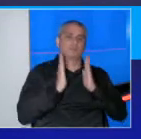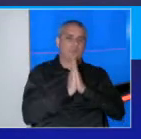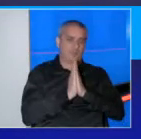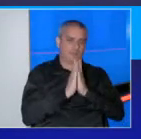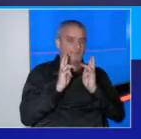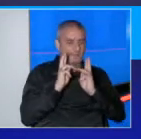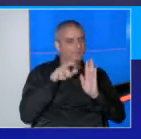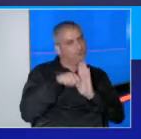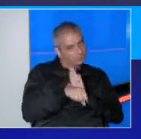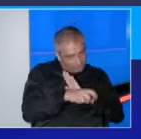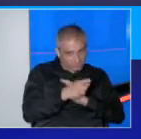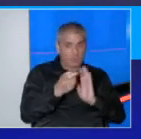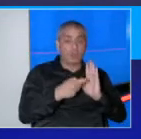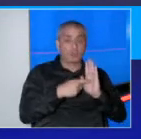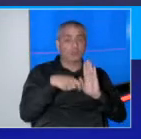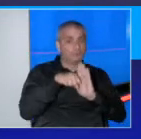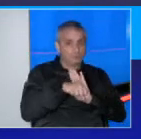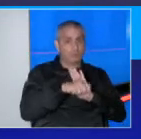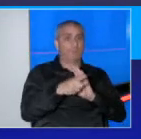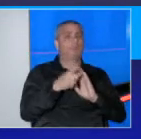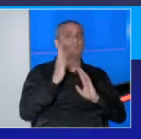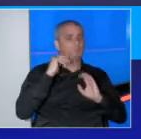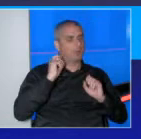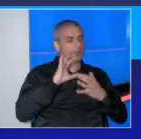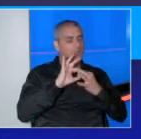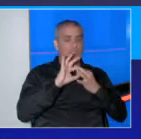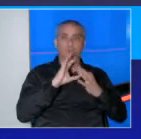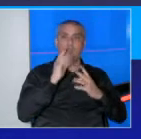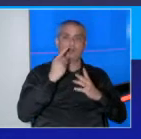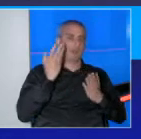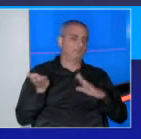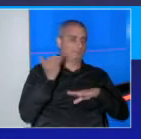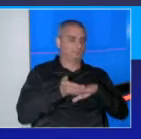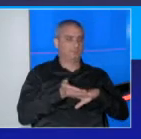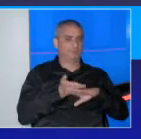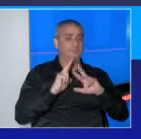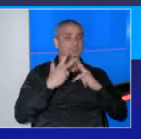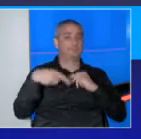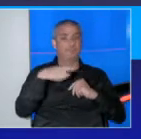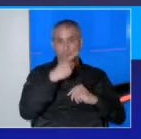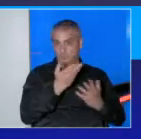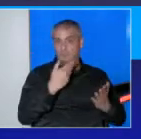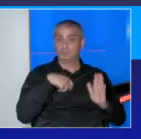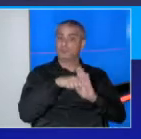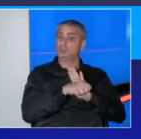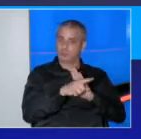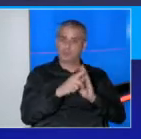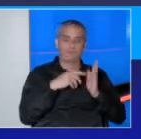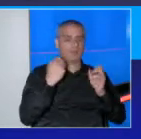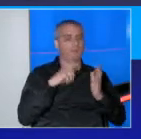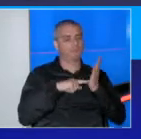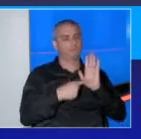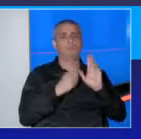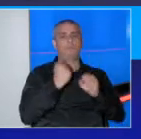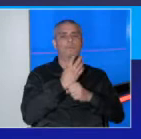מקווה שישקיעו בזה את המשאבים, כי זה דורש את המשאבים, דורש להיות בקשר, דורש לשים את זה על שולחנו של הציבור. ישקיעו את המשאבים בלהשקיף את הפעילות